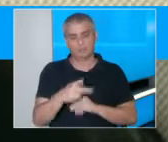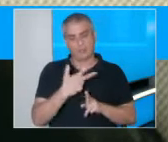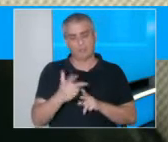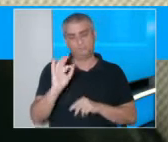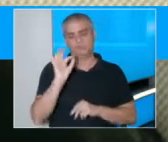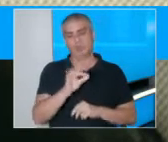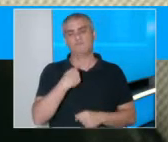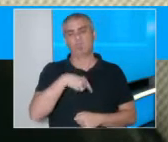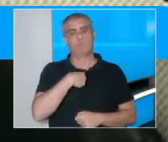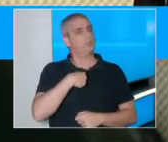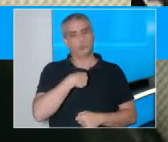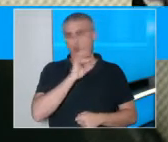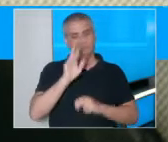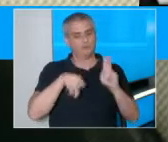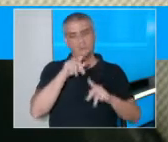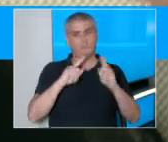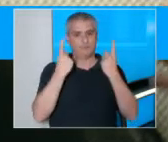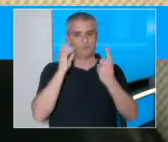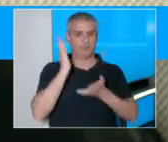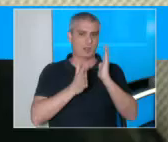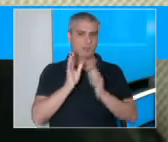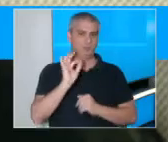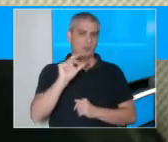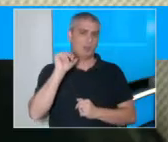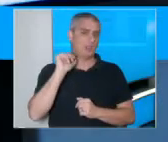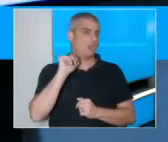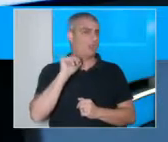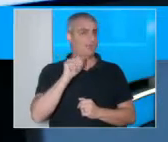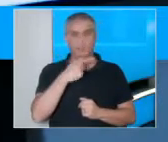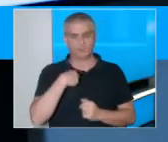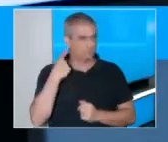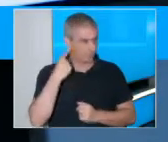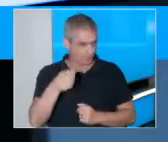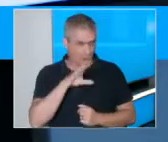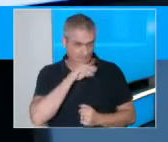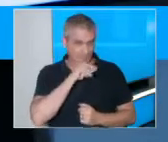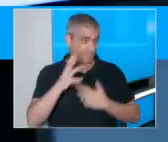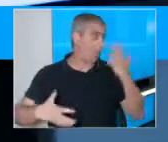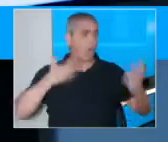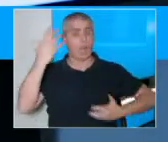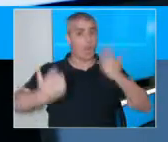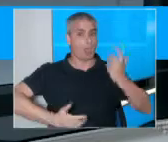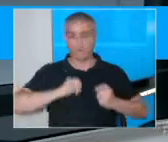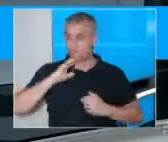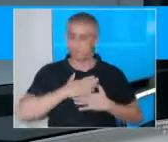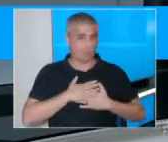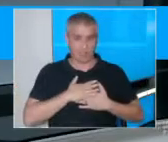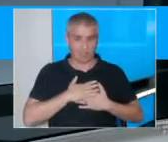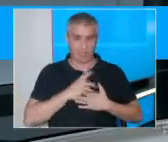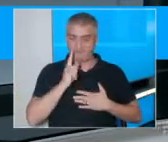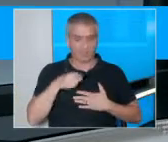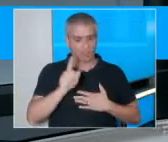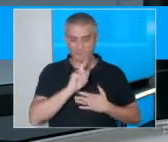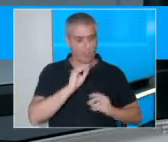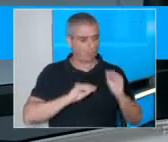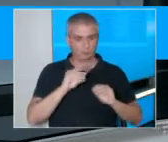רק בשביל לפגוע בנו, לא בשביל לטפל במקרים של האלימות של איימן עודה. תשמע, אני שומע אותך מדבר בלעת, מכל הלב, אבל אתה